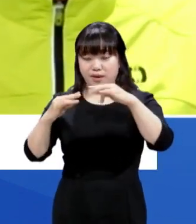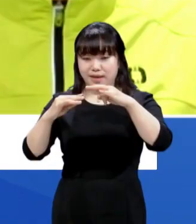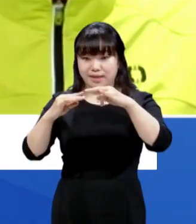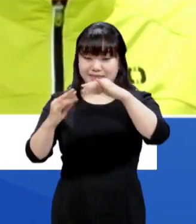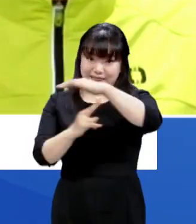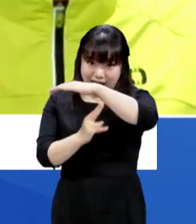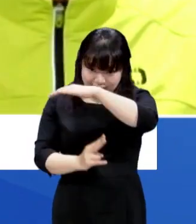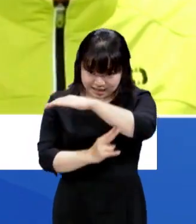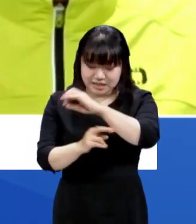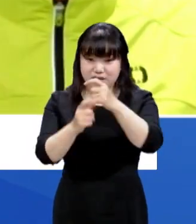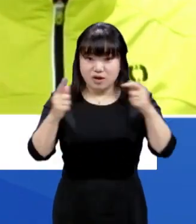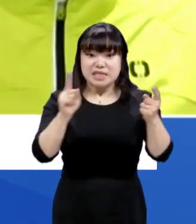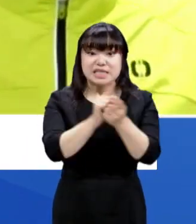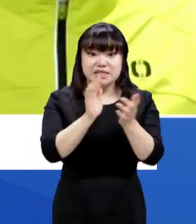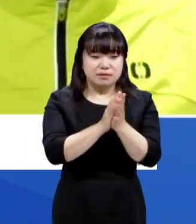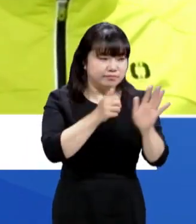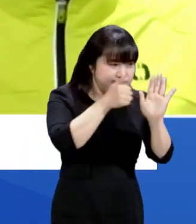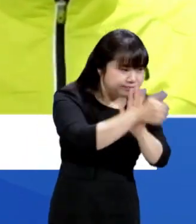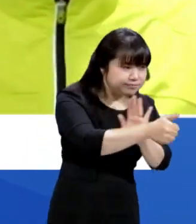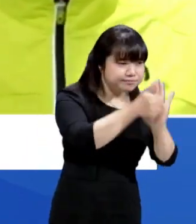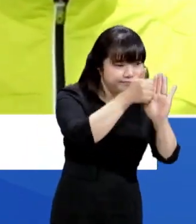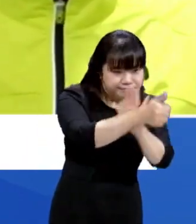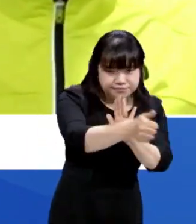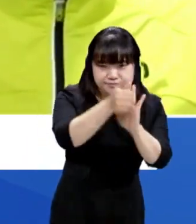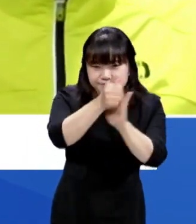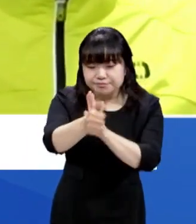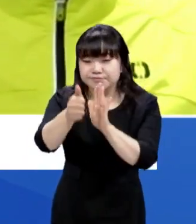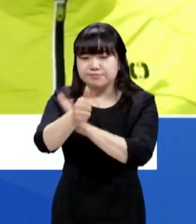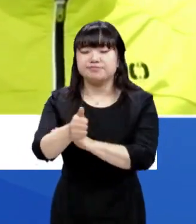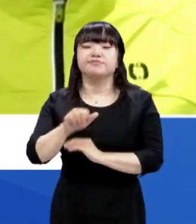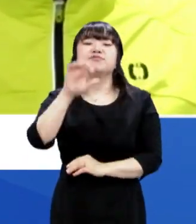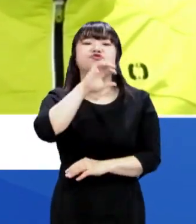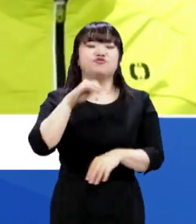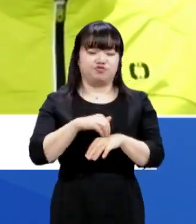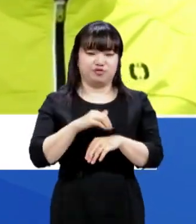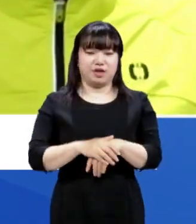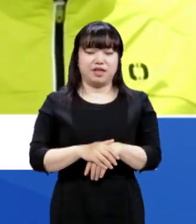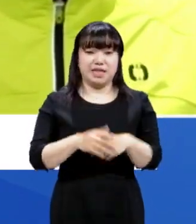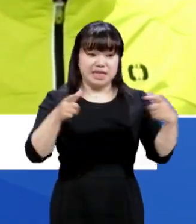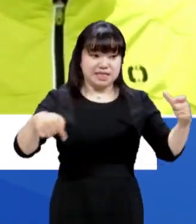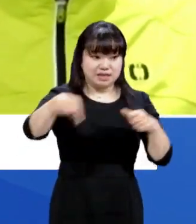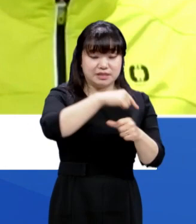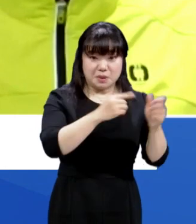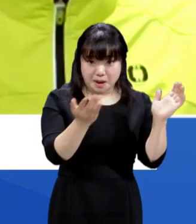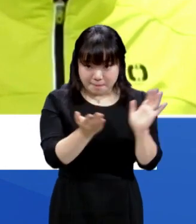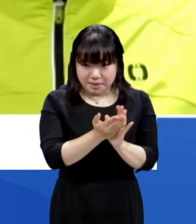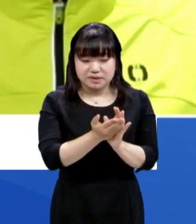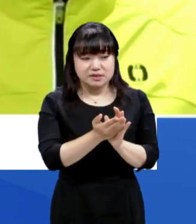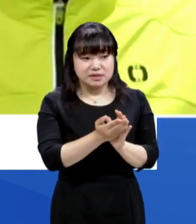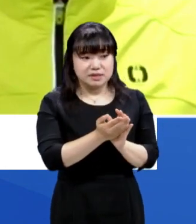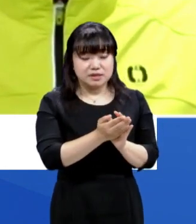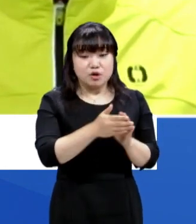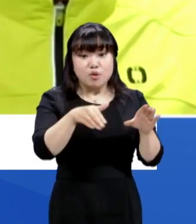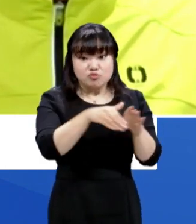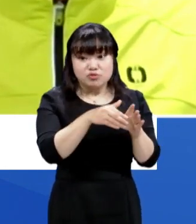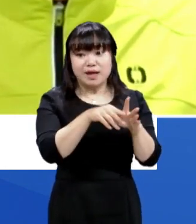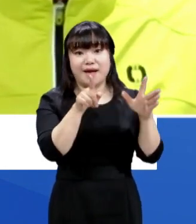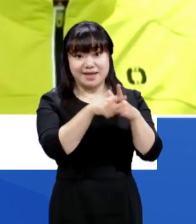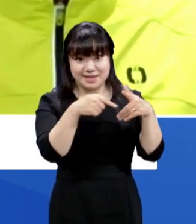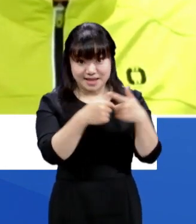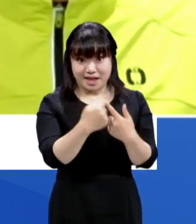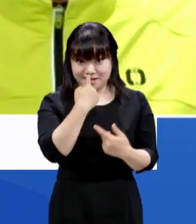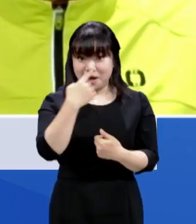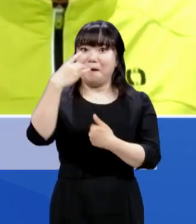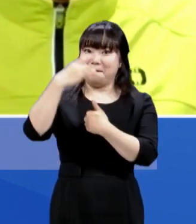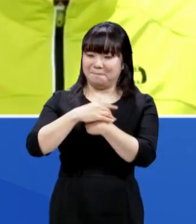탐방하는 과정입니다 여러 과목 중에 지역특화 문화 관광자원을 이해는 제가 강의를 맡아서